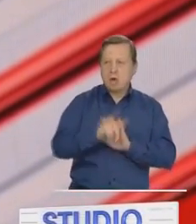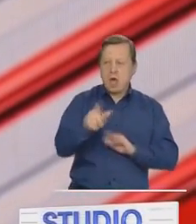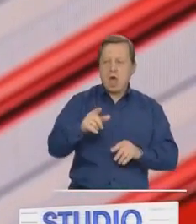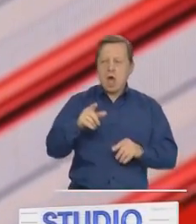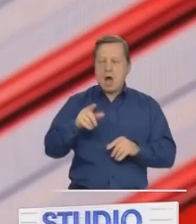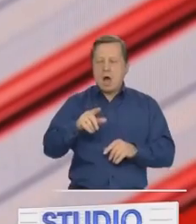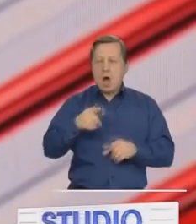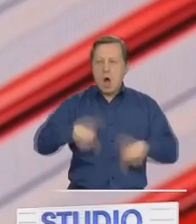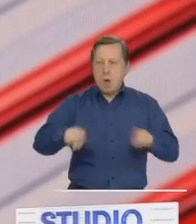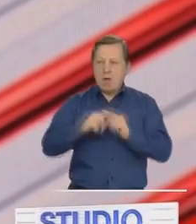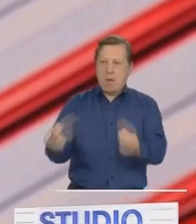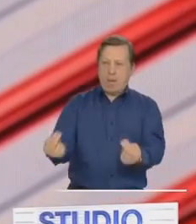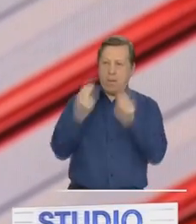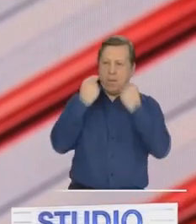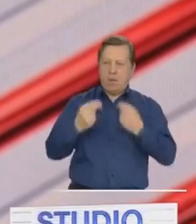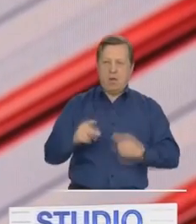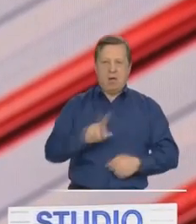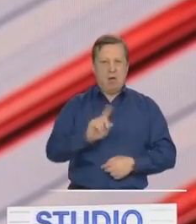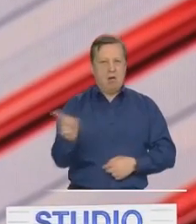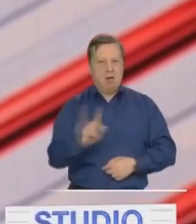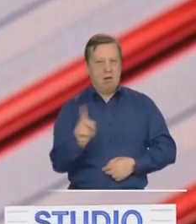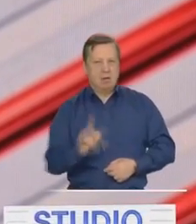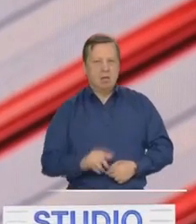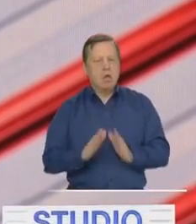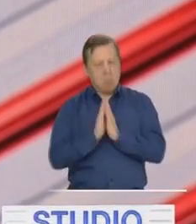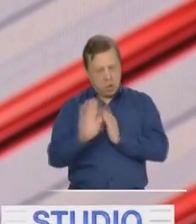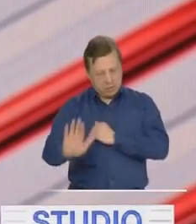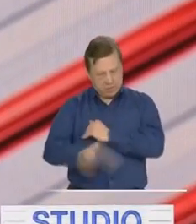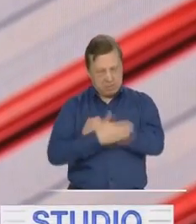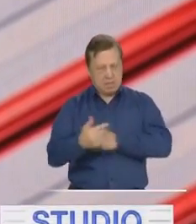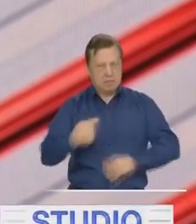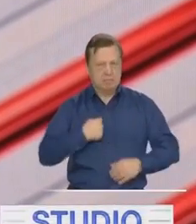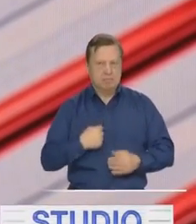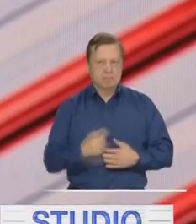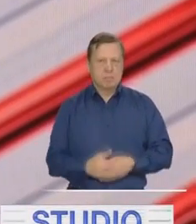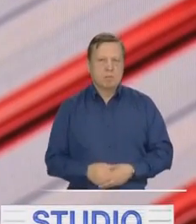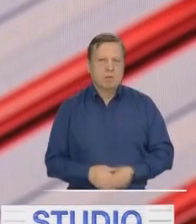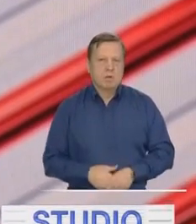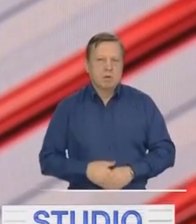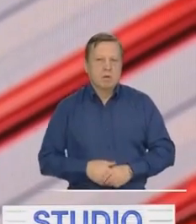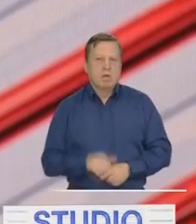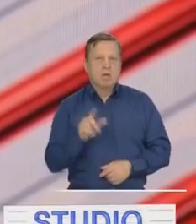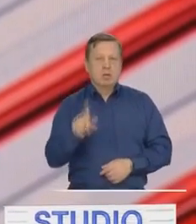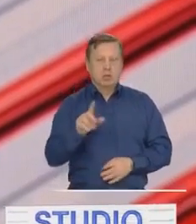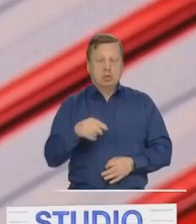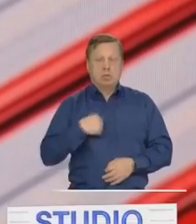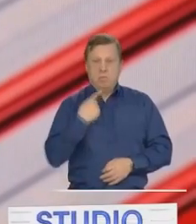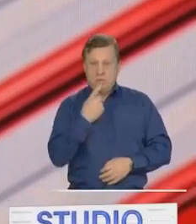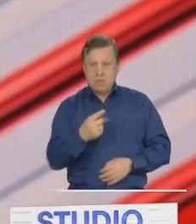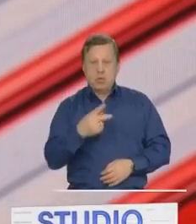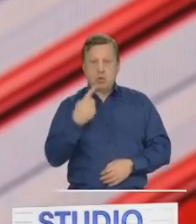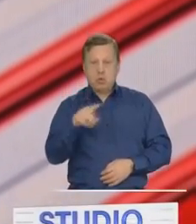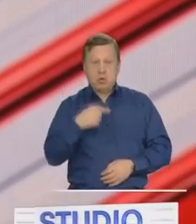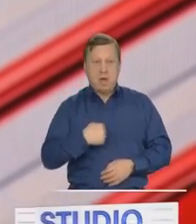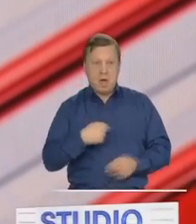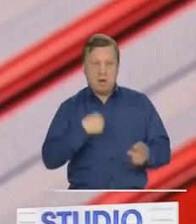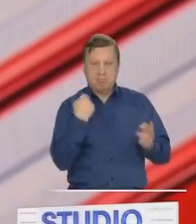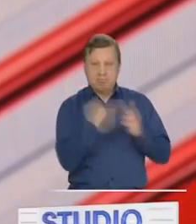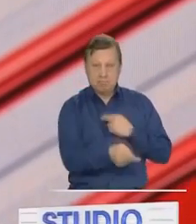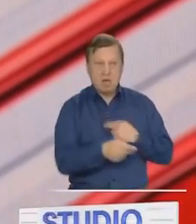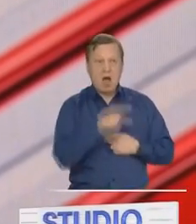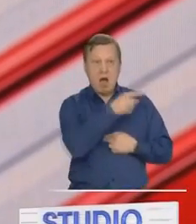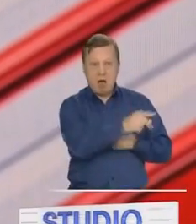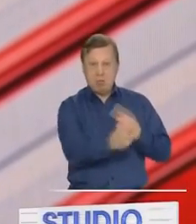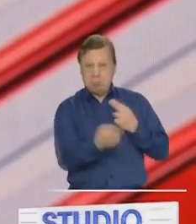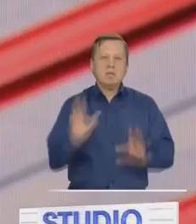jak poddanych ale jak gospodarzy proszę o wsparcie to nawet odniesienie się do mnie andrzeja dudy pokazuje że obawia się w